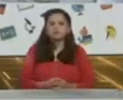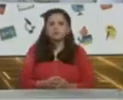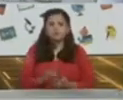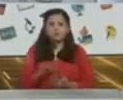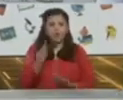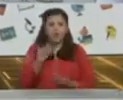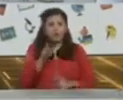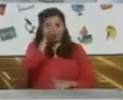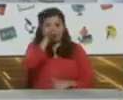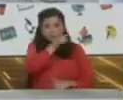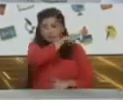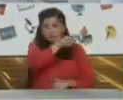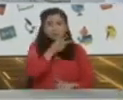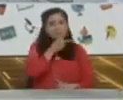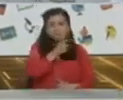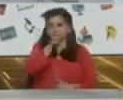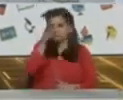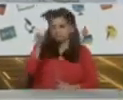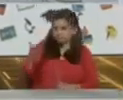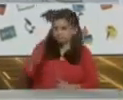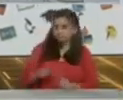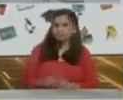ये कहते हैं